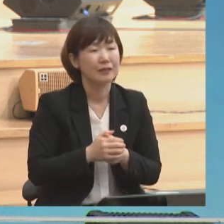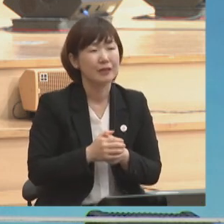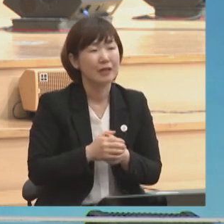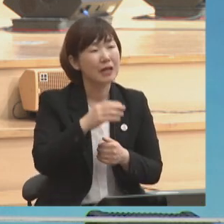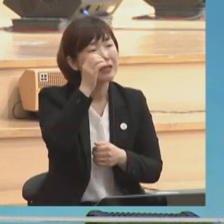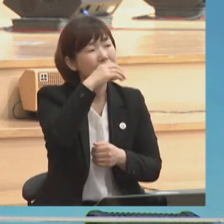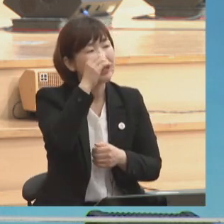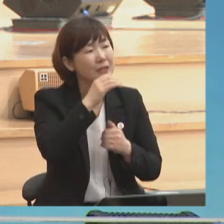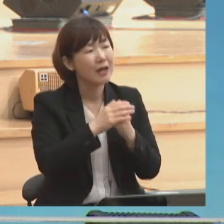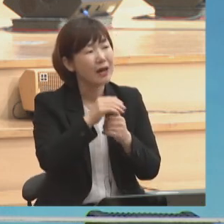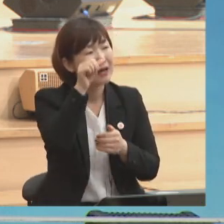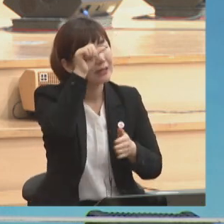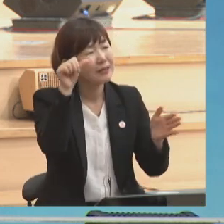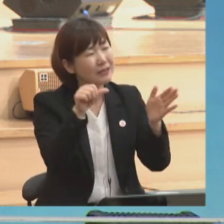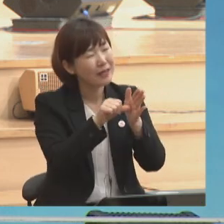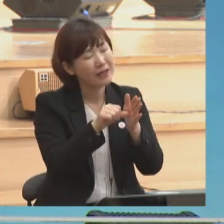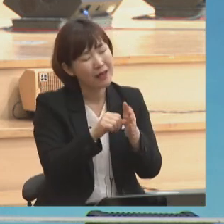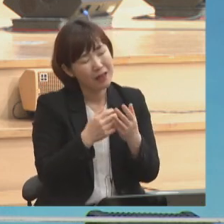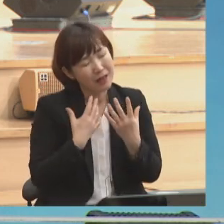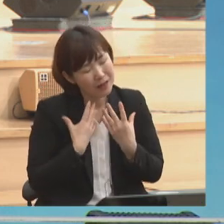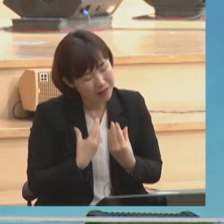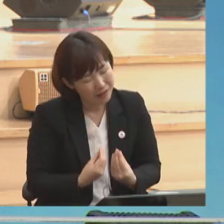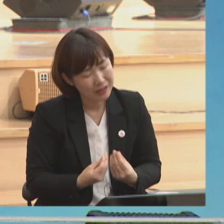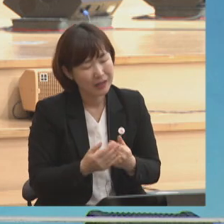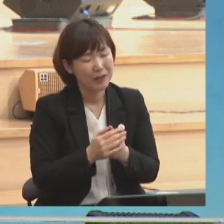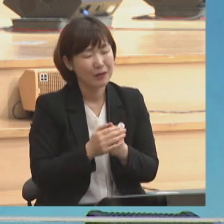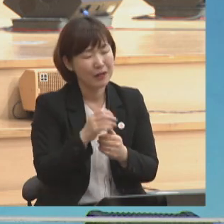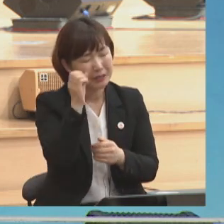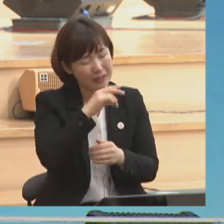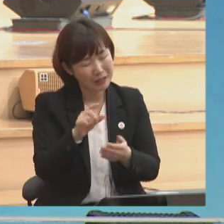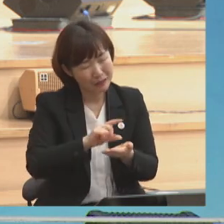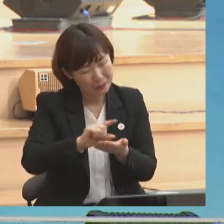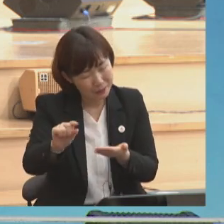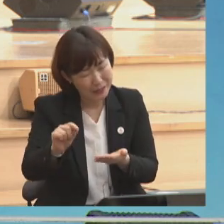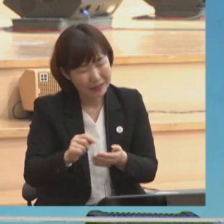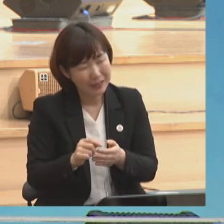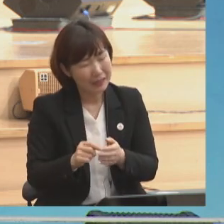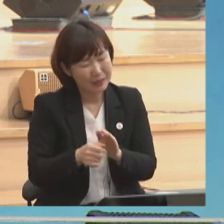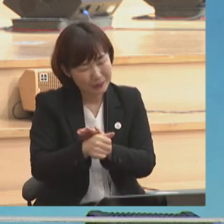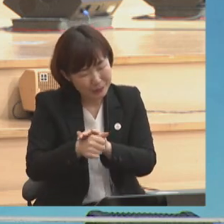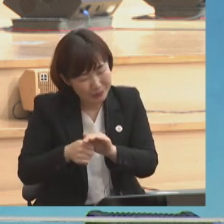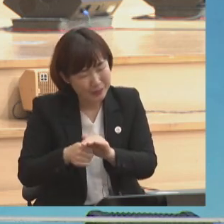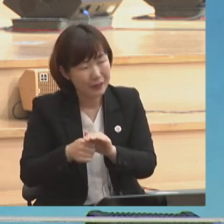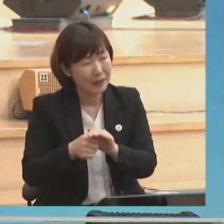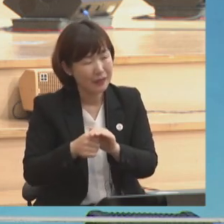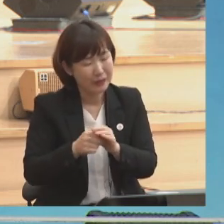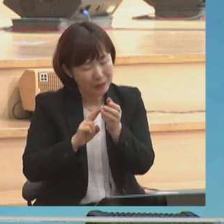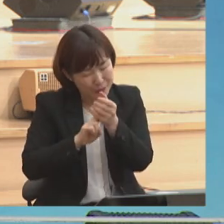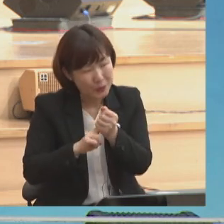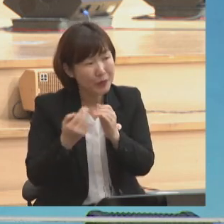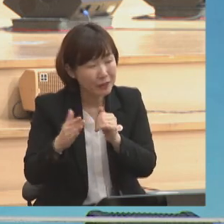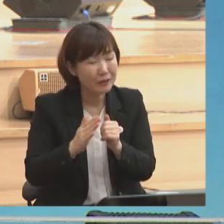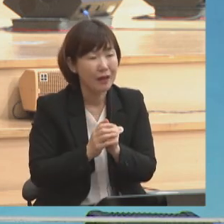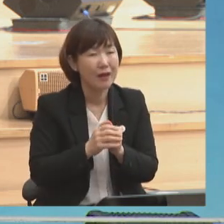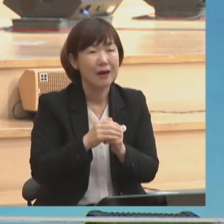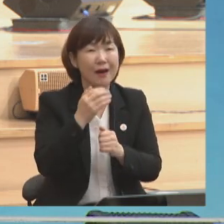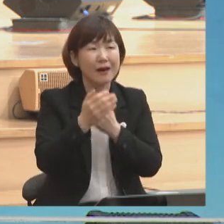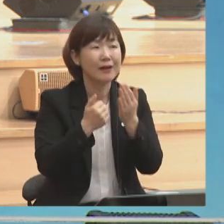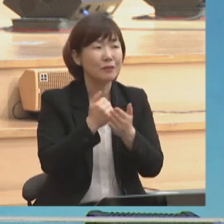그저 인생 그늘진 구석에 숨어서 그렇게 있는데 나를 아주 기기묘묘한 방법으로